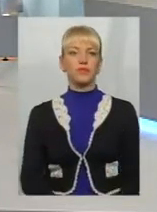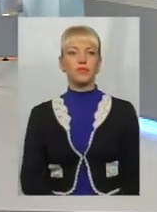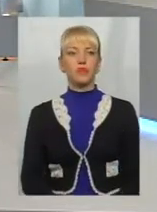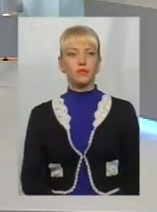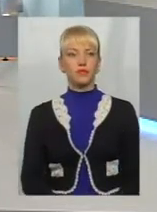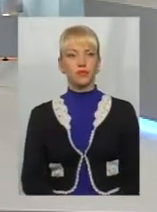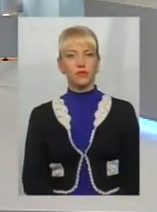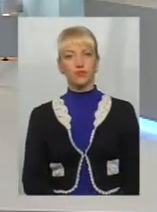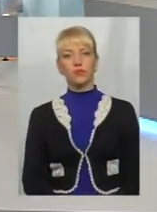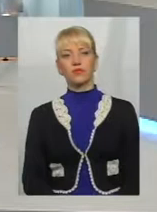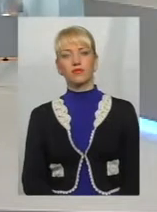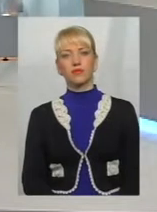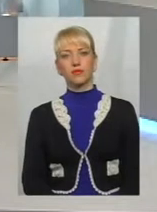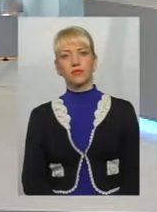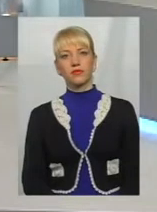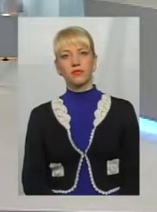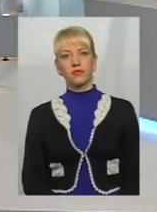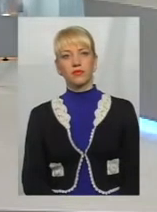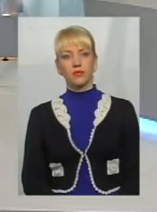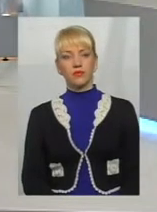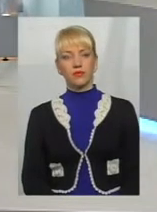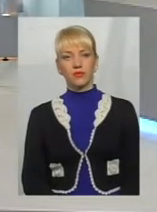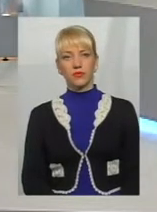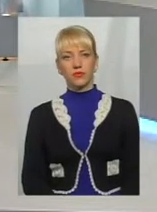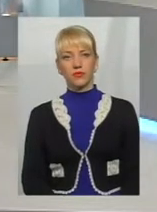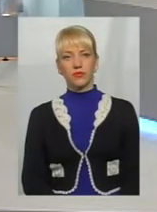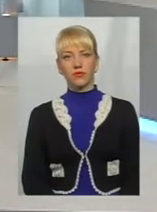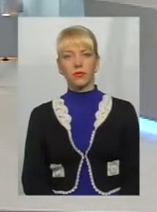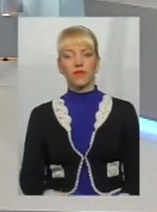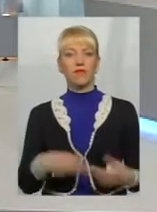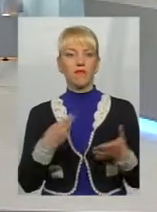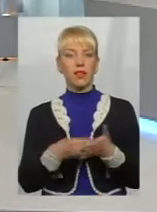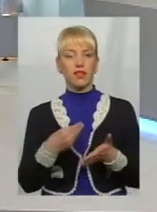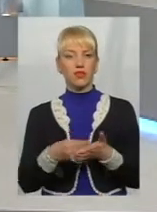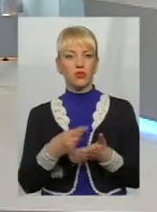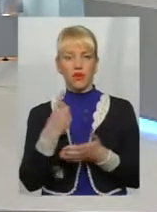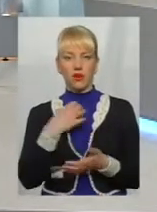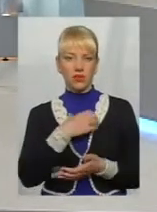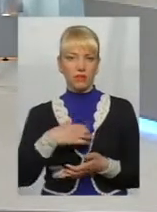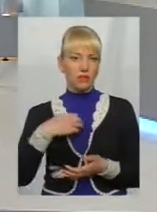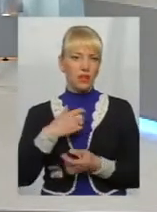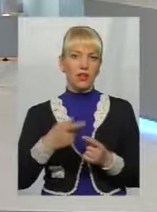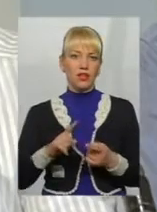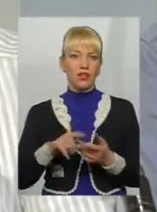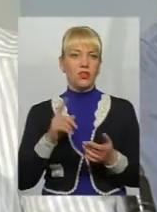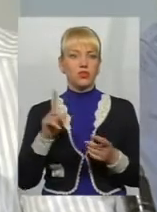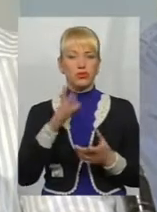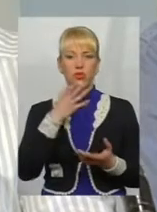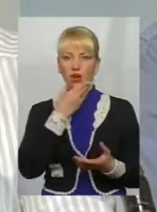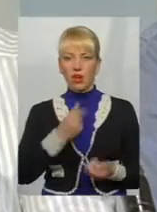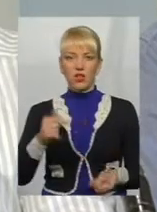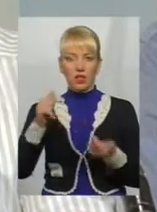Ну, це, перш за все, я ще раз повторюю, це фінансування. Належне фінансування, щоб була